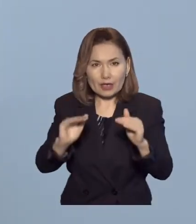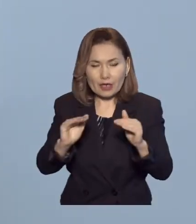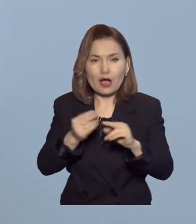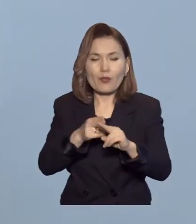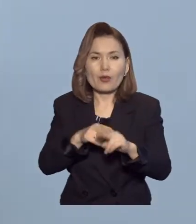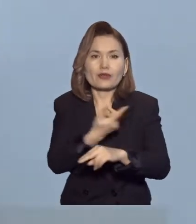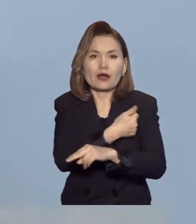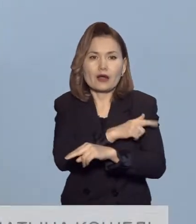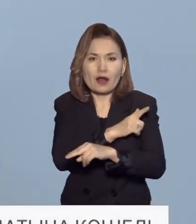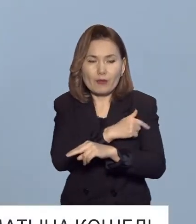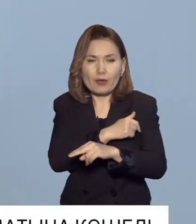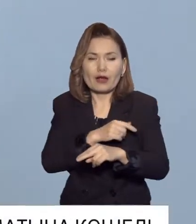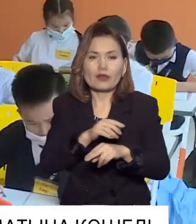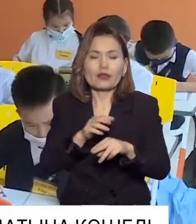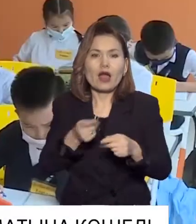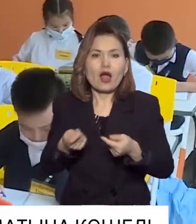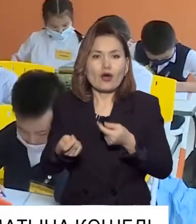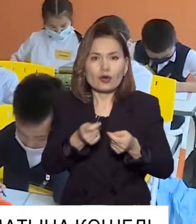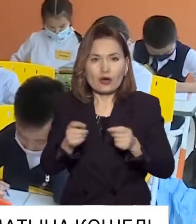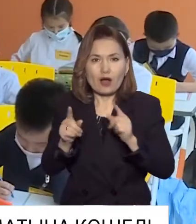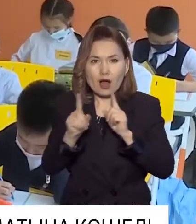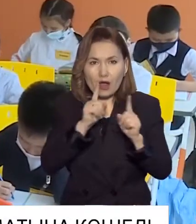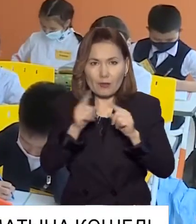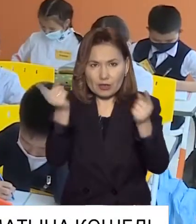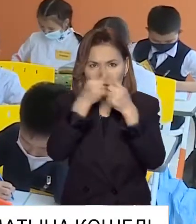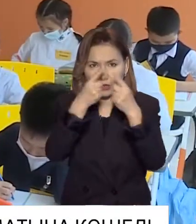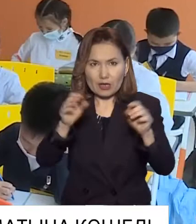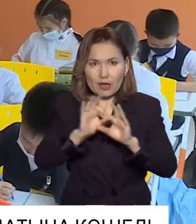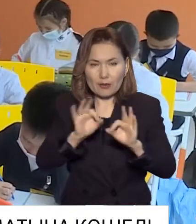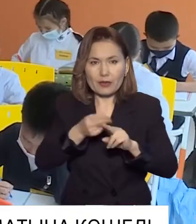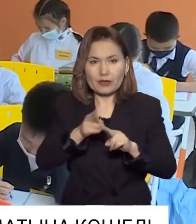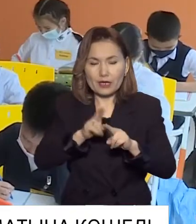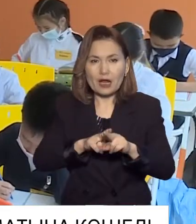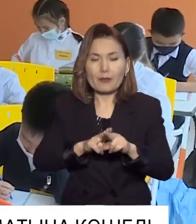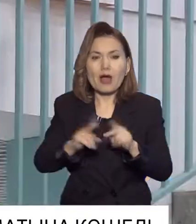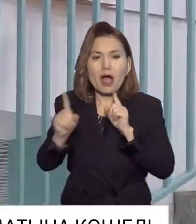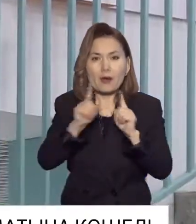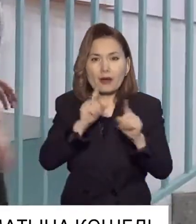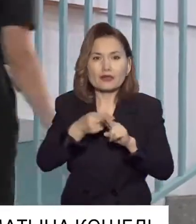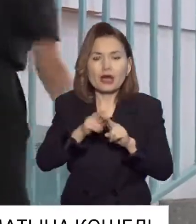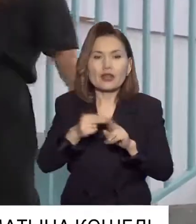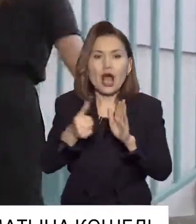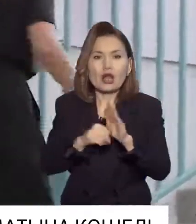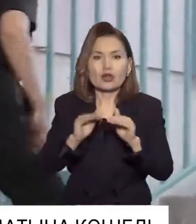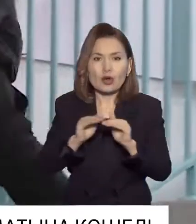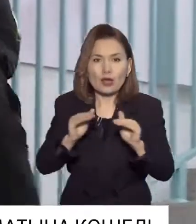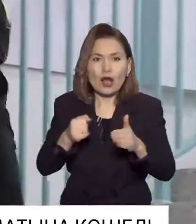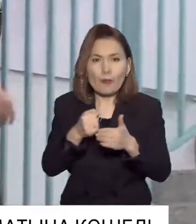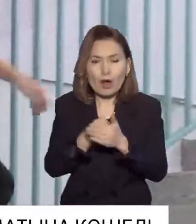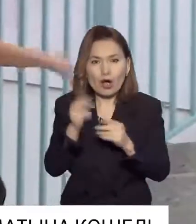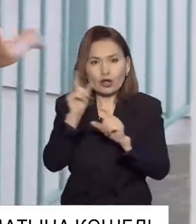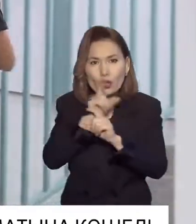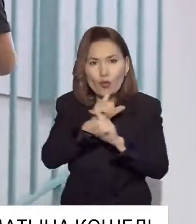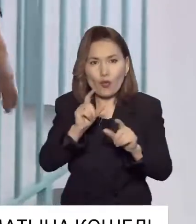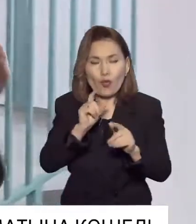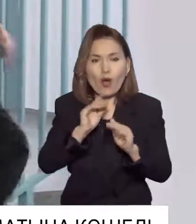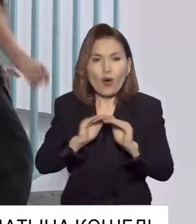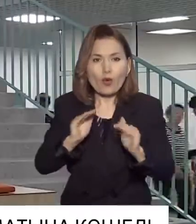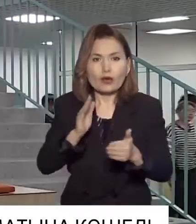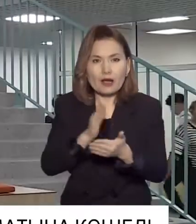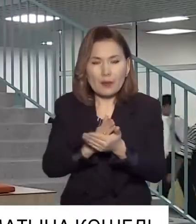жөніндегі ведомствоаралық комиссия отырысында айтылды. Еске салайық, алдыңғы жиында 600 балаға дейін оқушысы бар мектептер